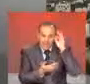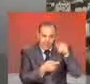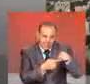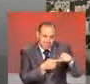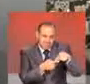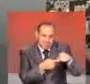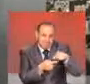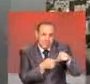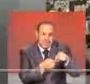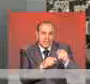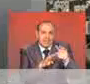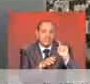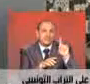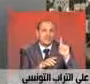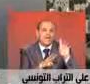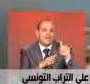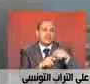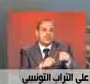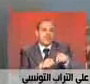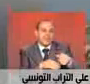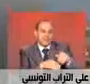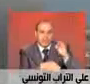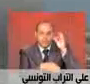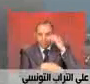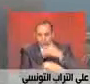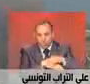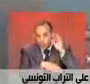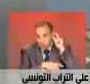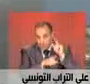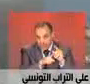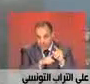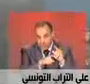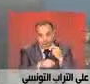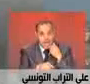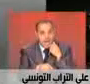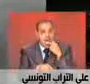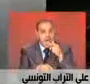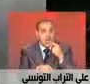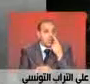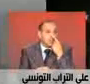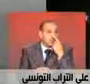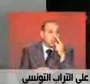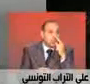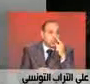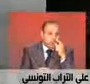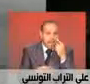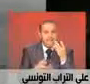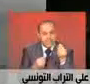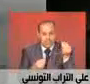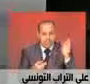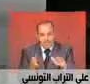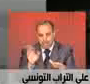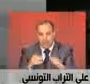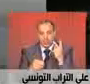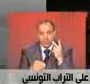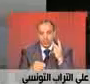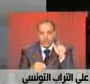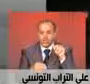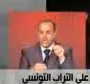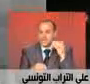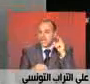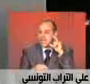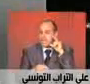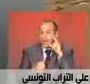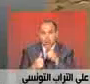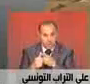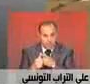ما بين 19 كيلومترات من المعبر، وهو ما جرى عنه سقوط قتيلين ليبيين في حصيلة